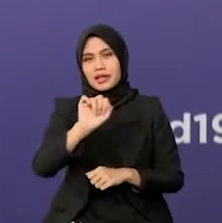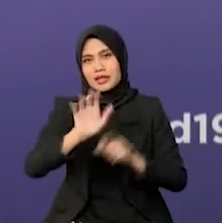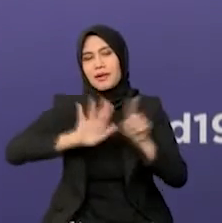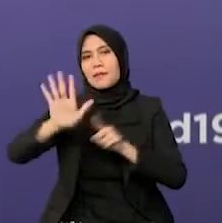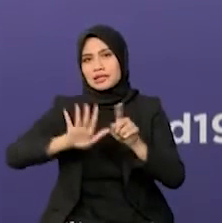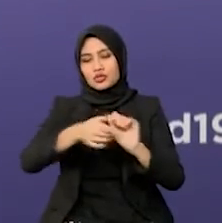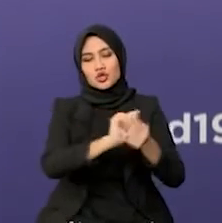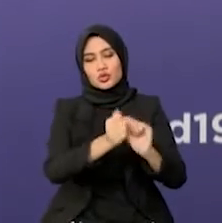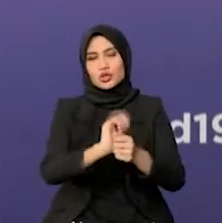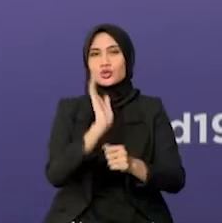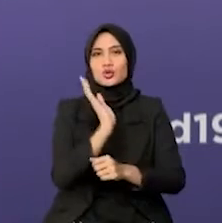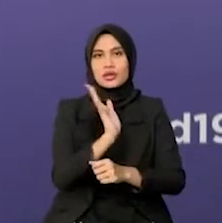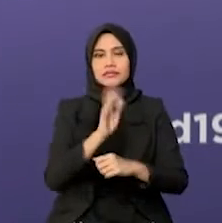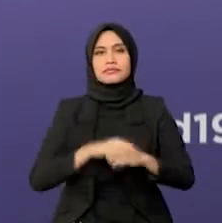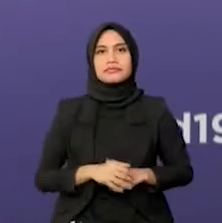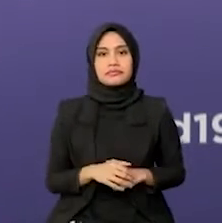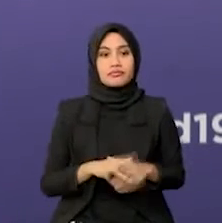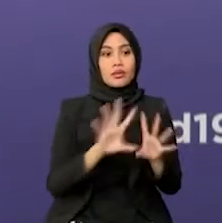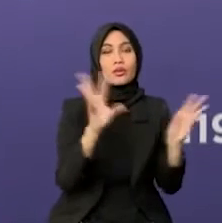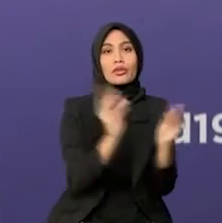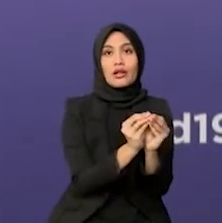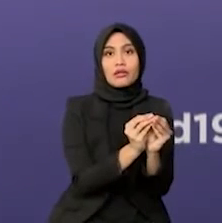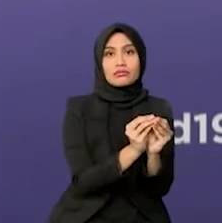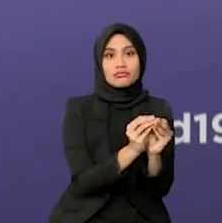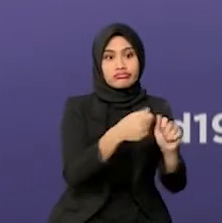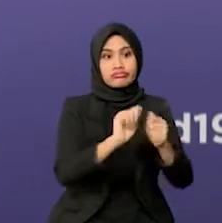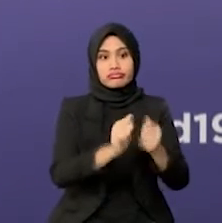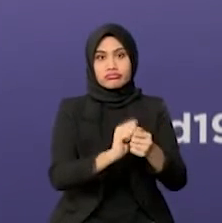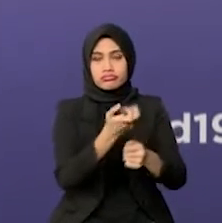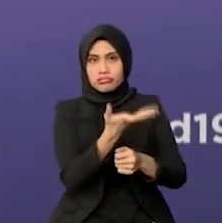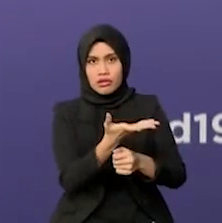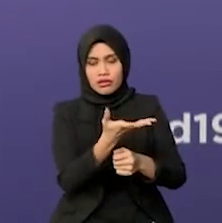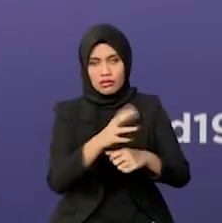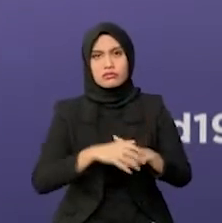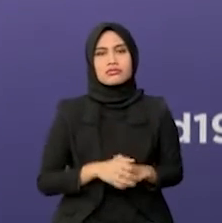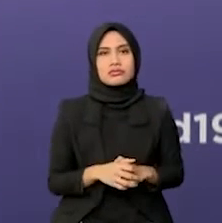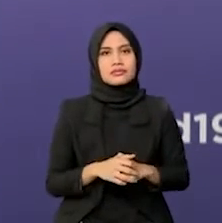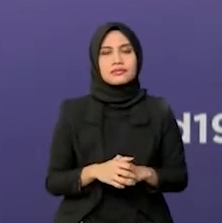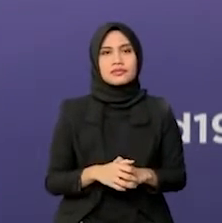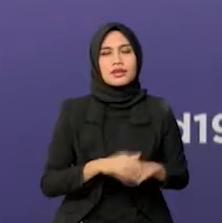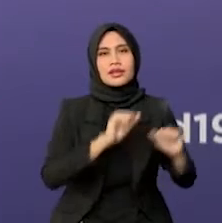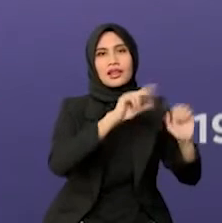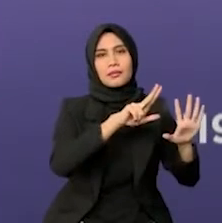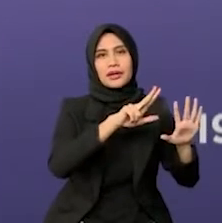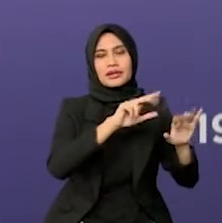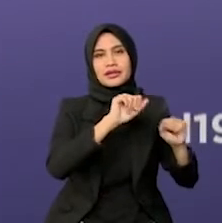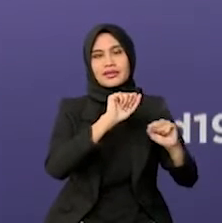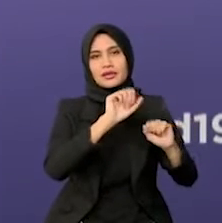1515 spesimen sehingga total spesimen yang telah kita periksa adalah menjadi